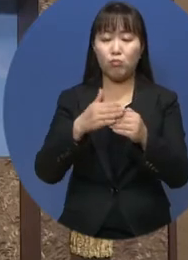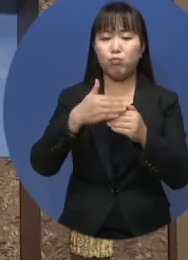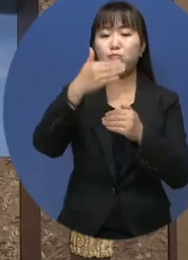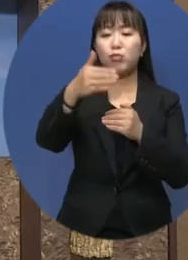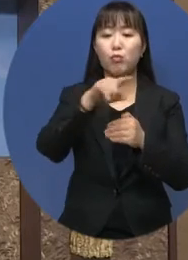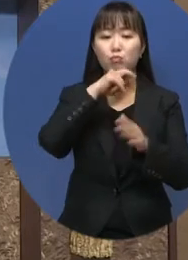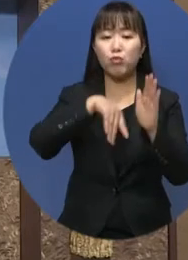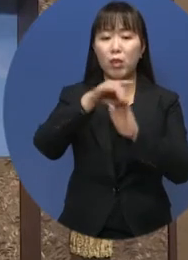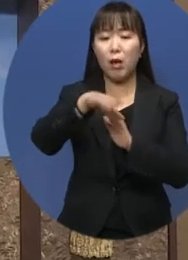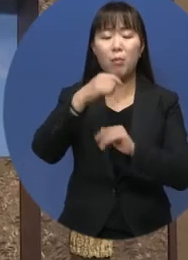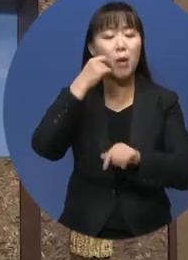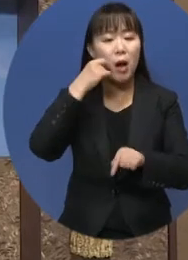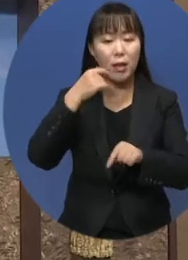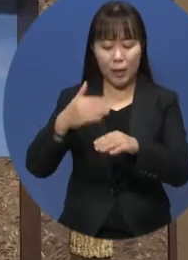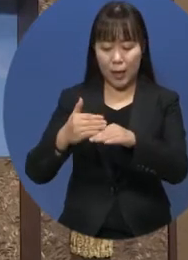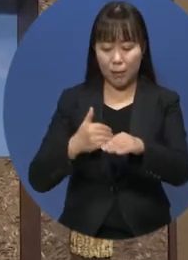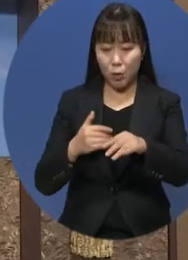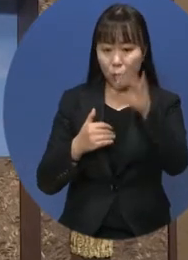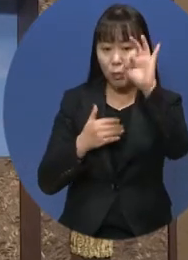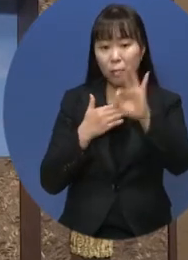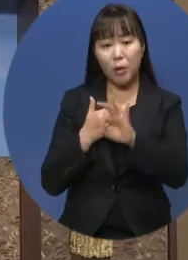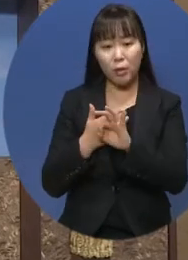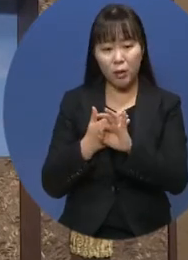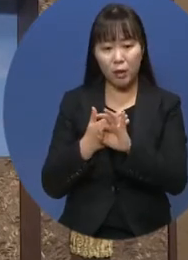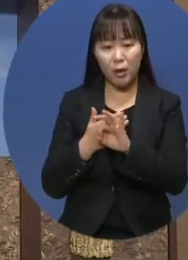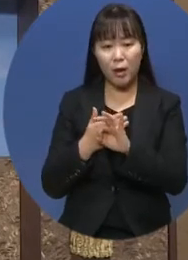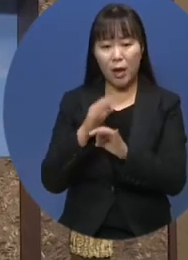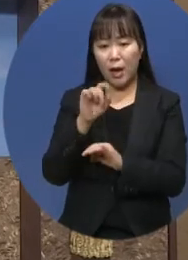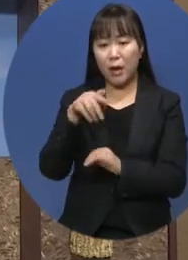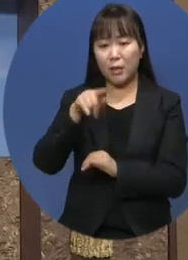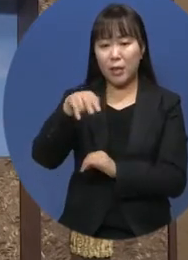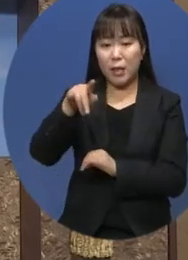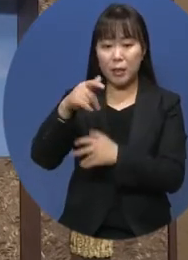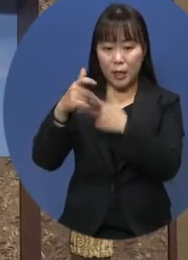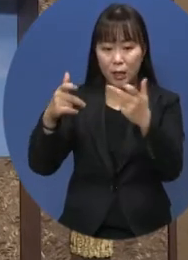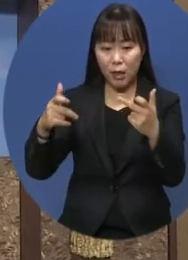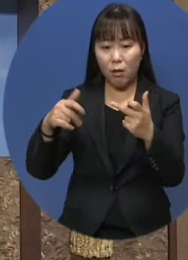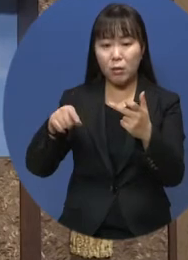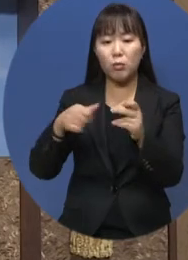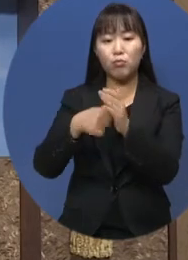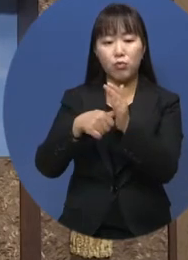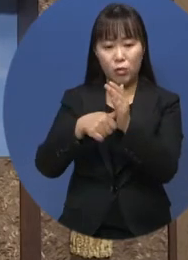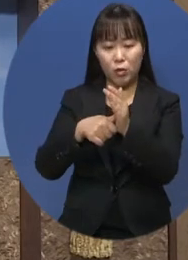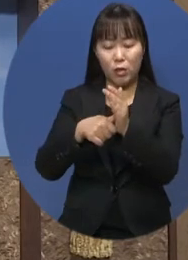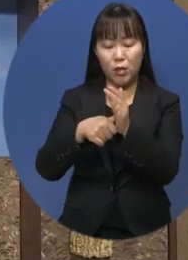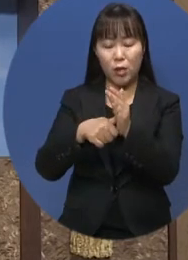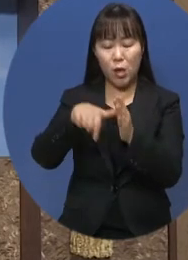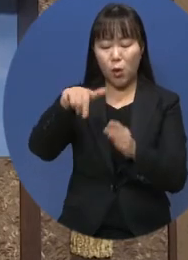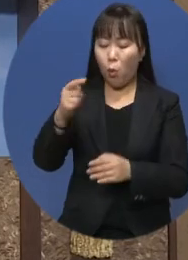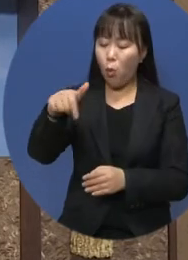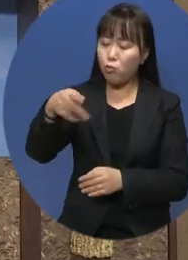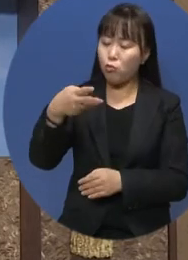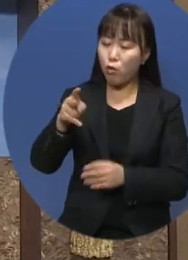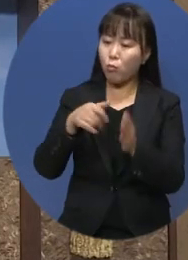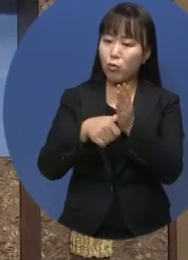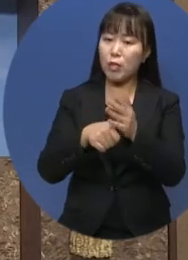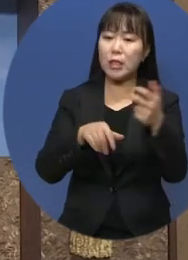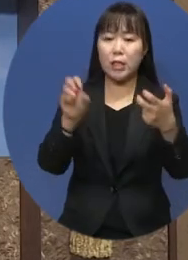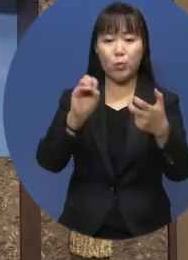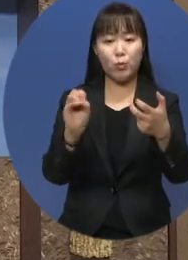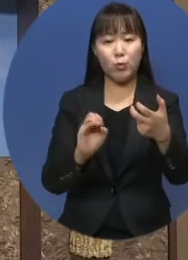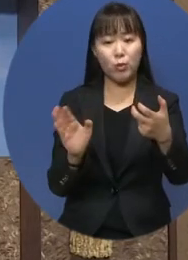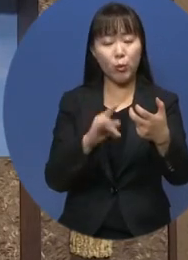알 수가 없잖아요 남쪽으로는 따질 때 압착 안에서 고려 유물 유적이 입 70퍼센트가